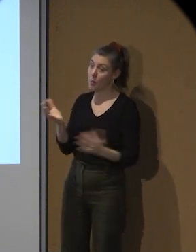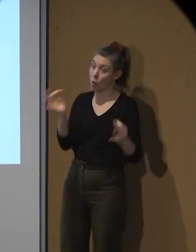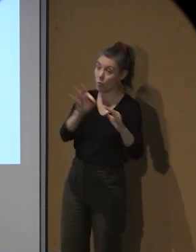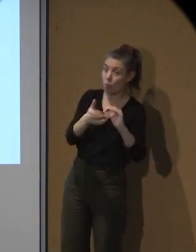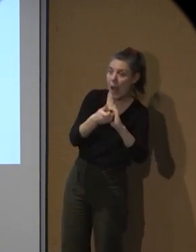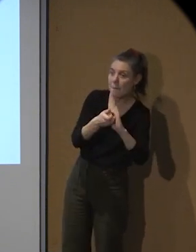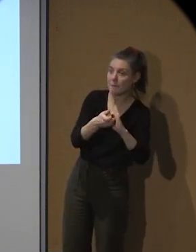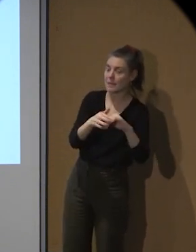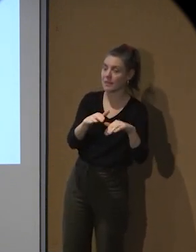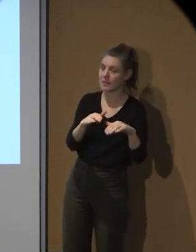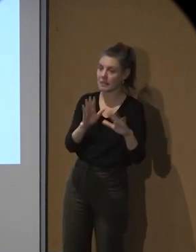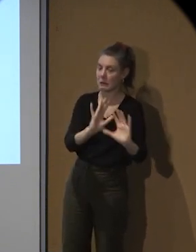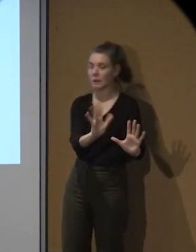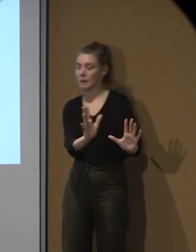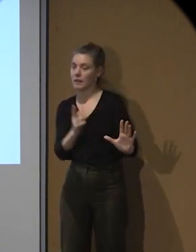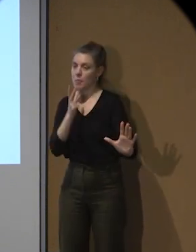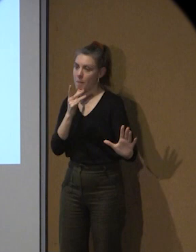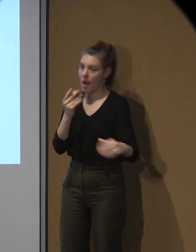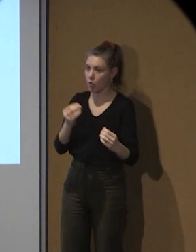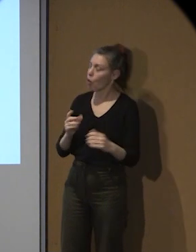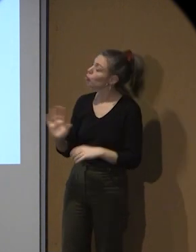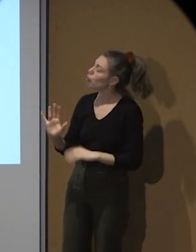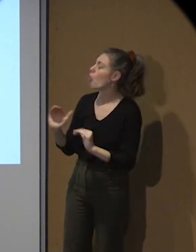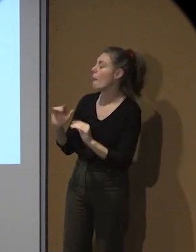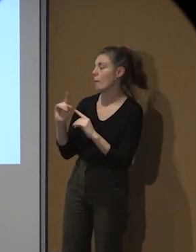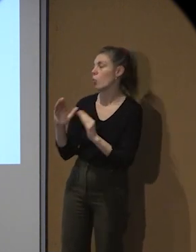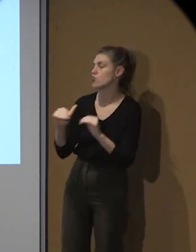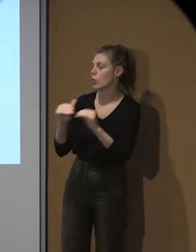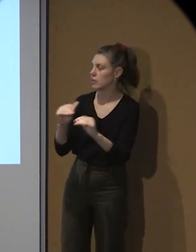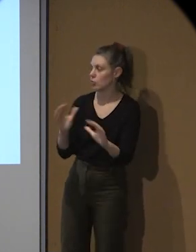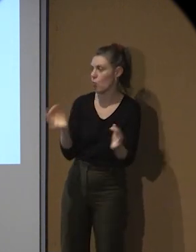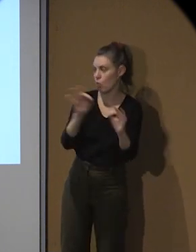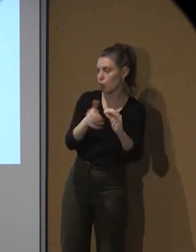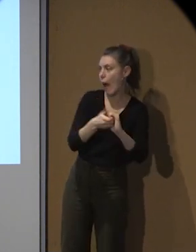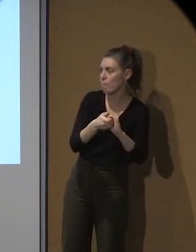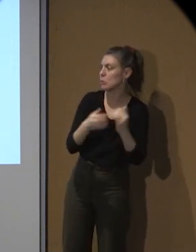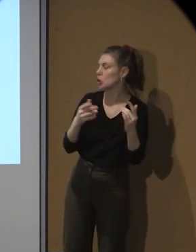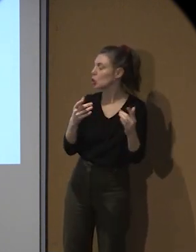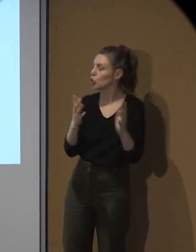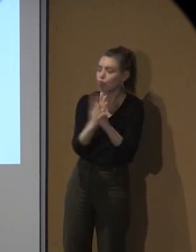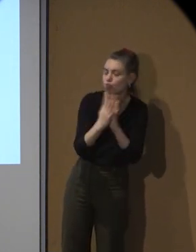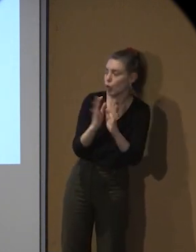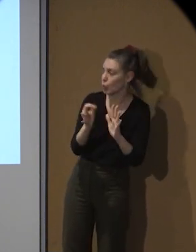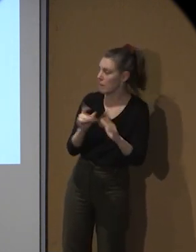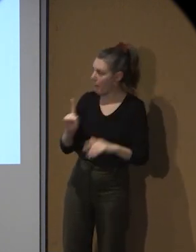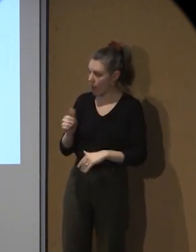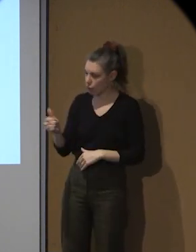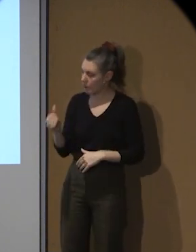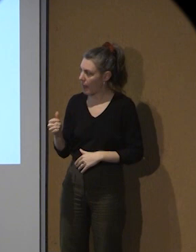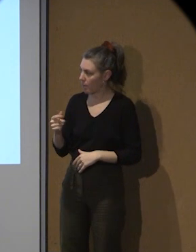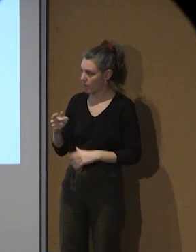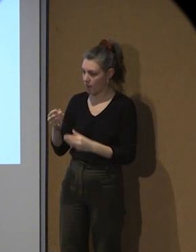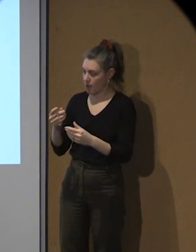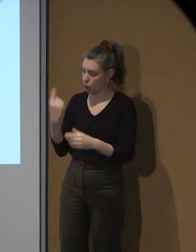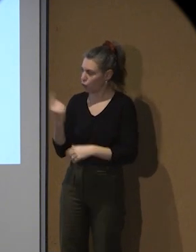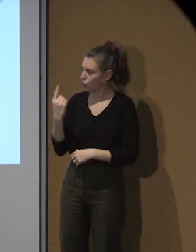ça. Heureusement pas ça. Mais disons, il lui faut absolument courir tout le temps et plus en fait. Voilà,